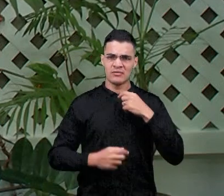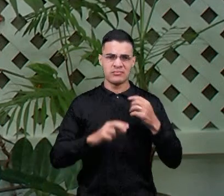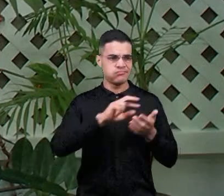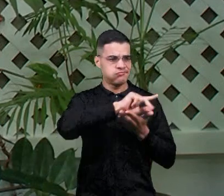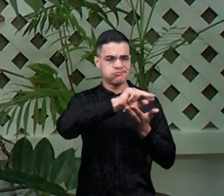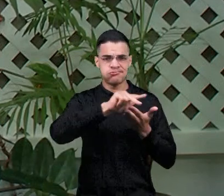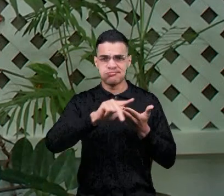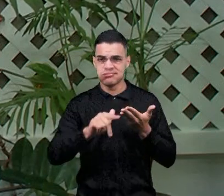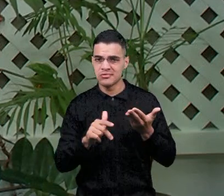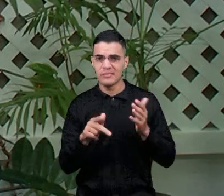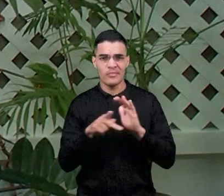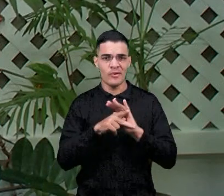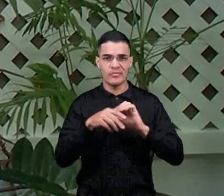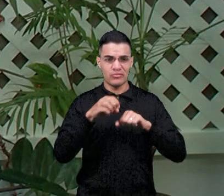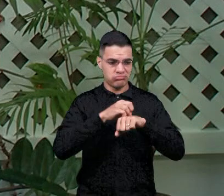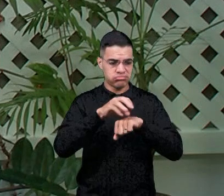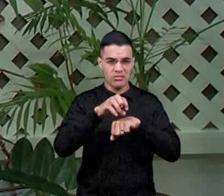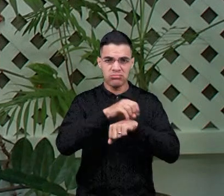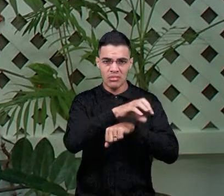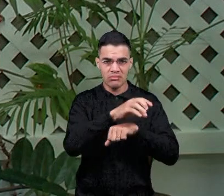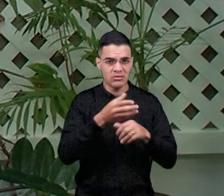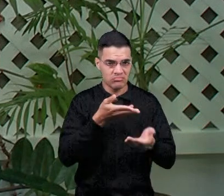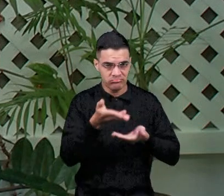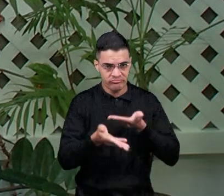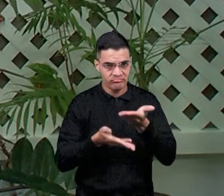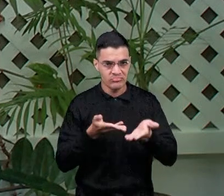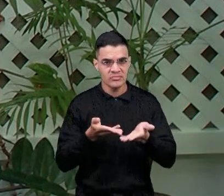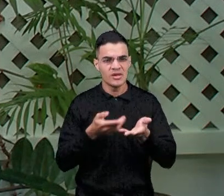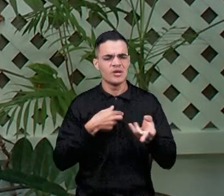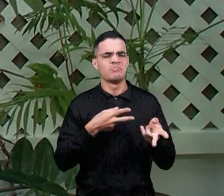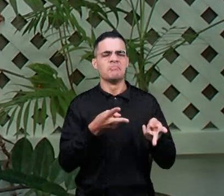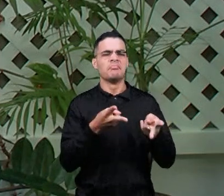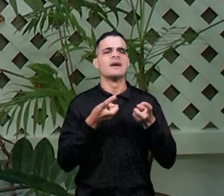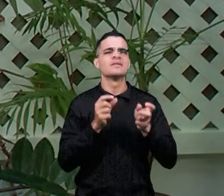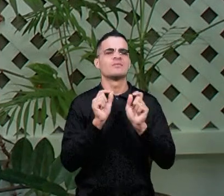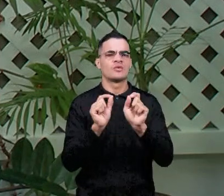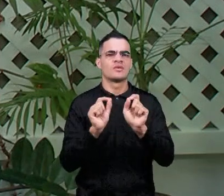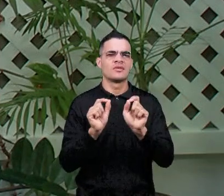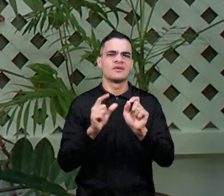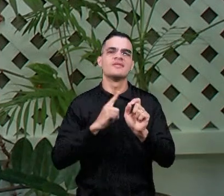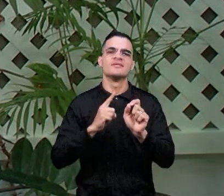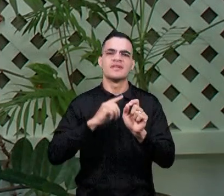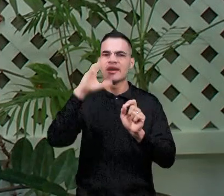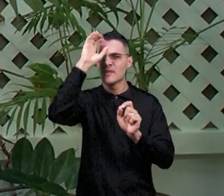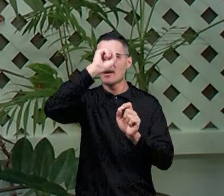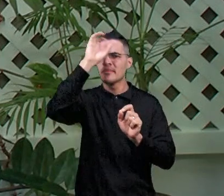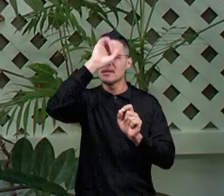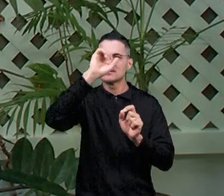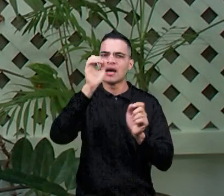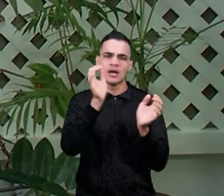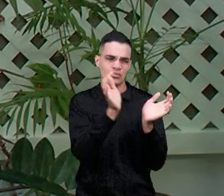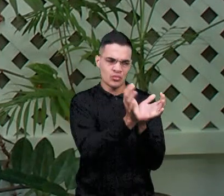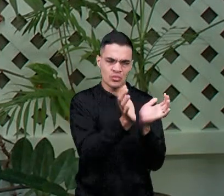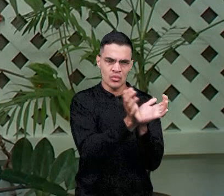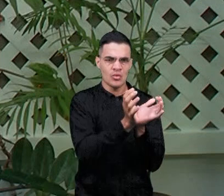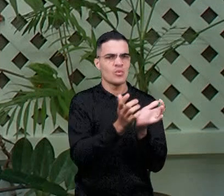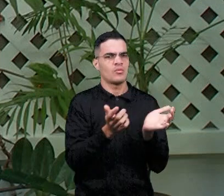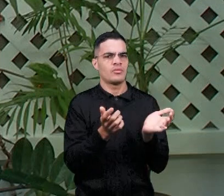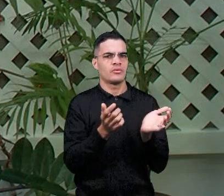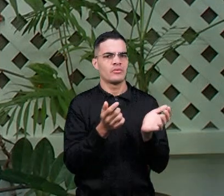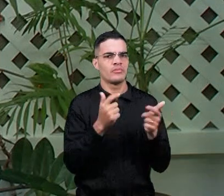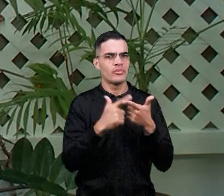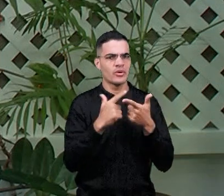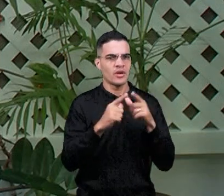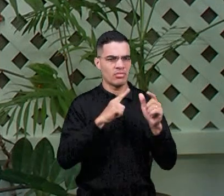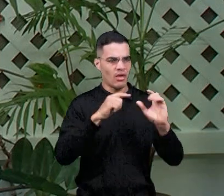cette école biblique dominicale. En observant qu'il y a un apprentissage très grand de la part des frères et sœurs qui nous envoient